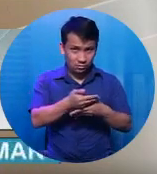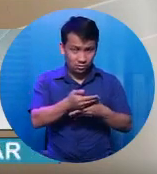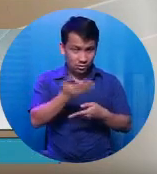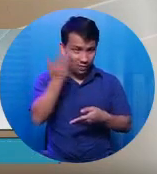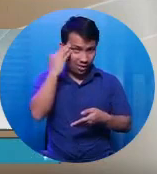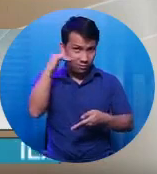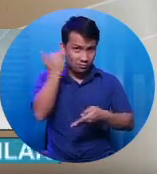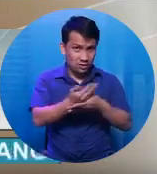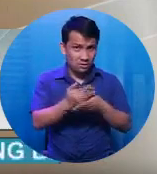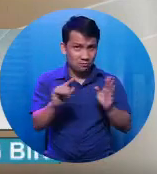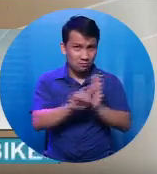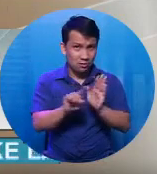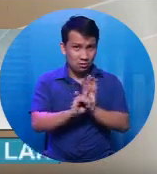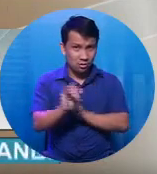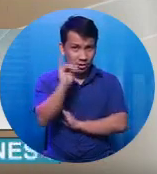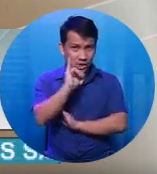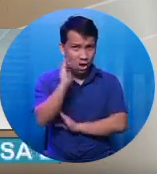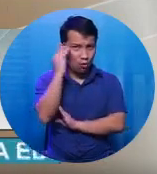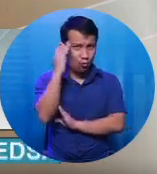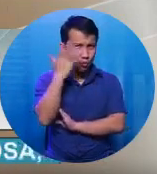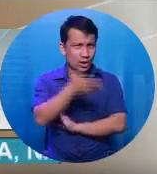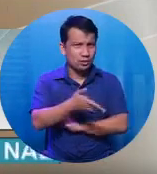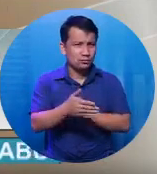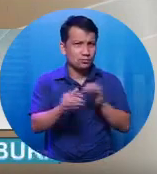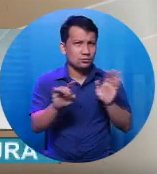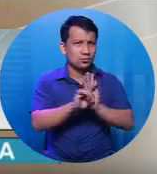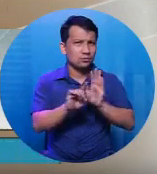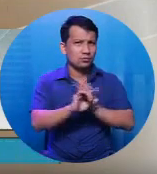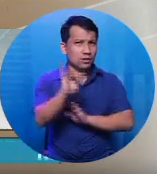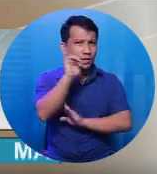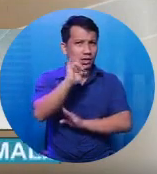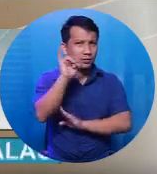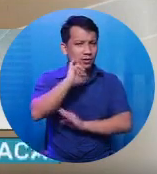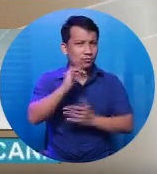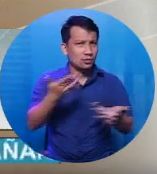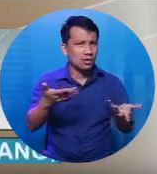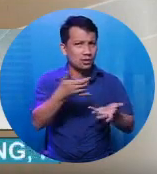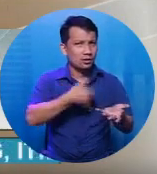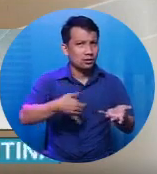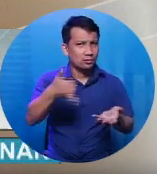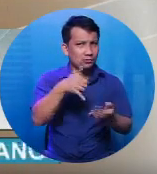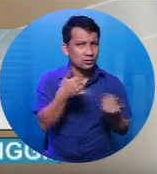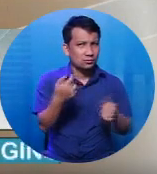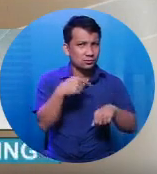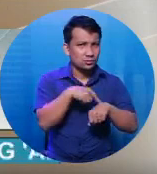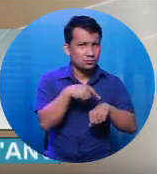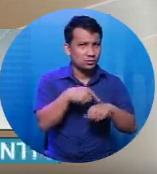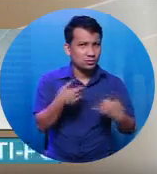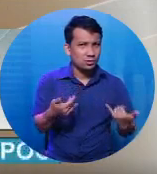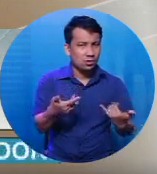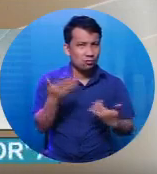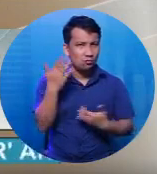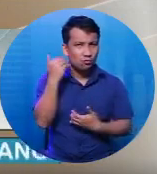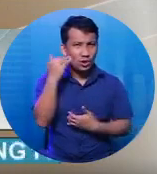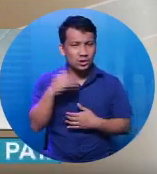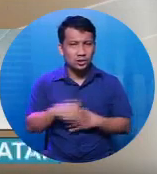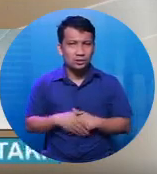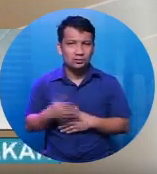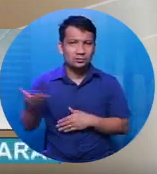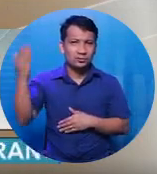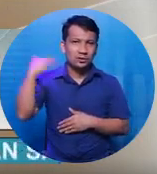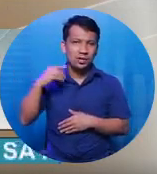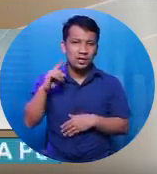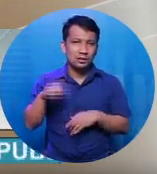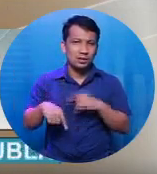merong liquor ban. So bakit ka nagpag-inuman? Bawal ang alak sa panahon ngayon? Noon po yun,